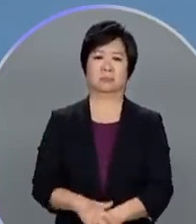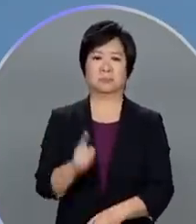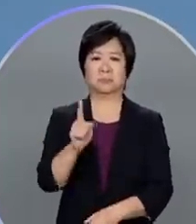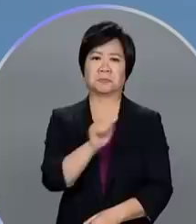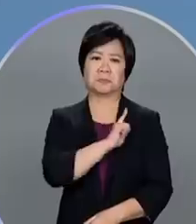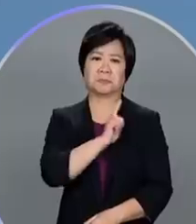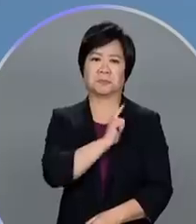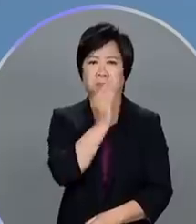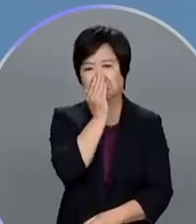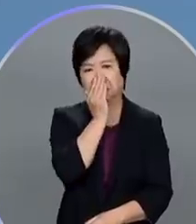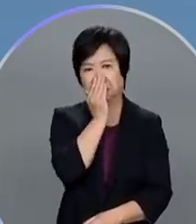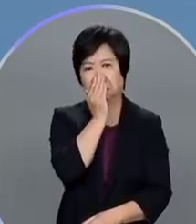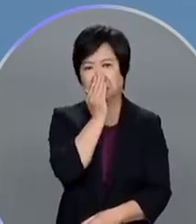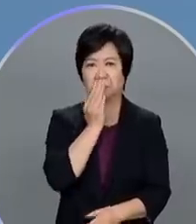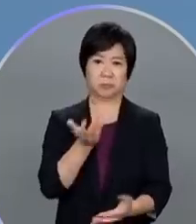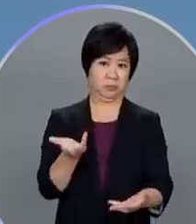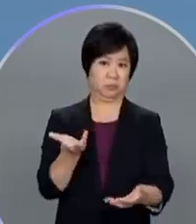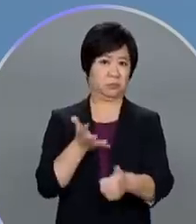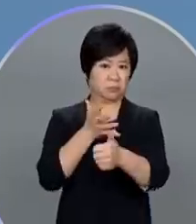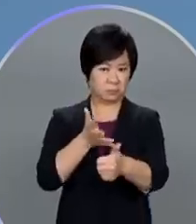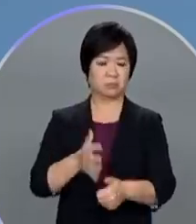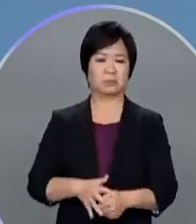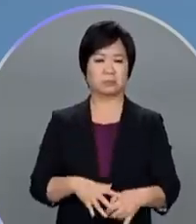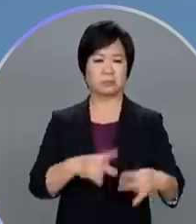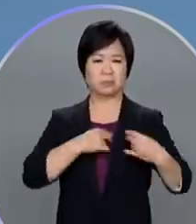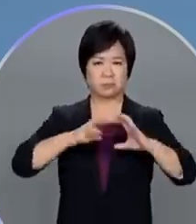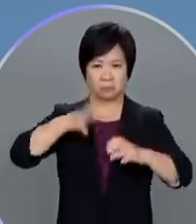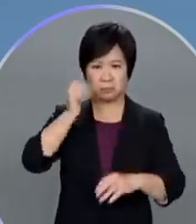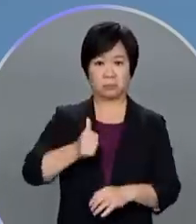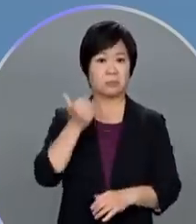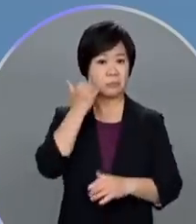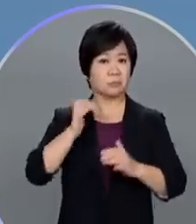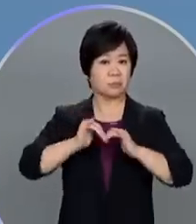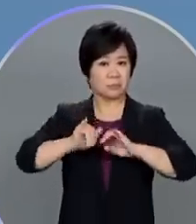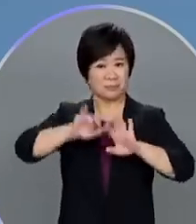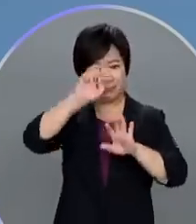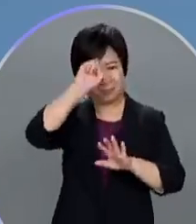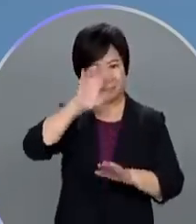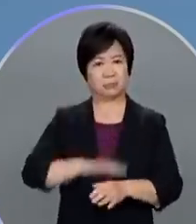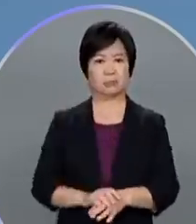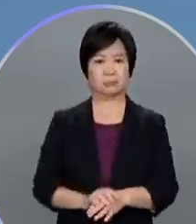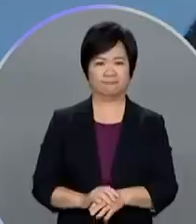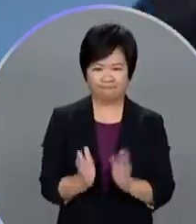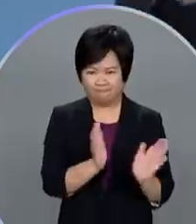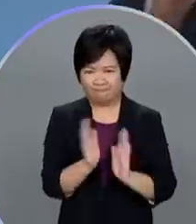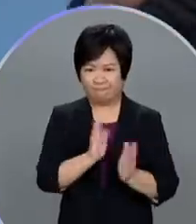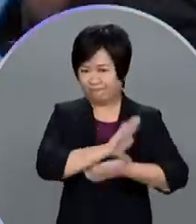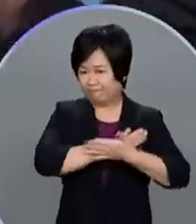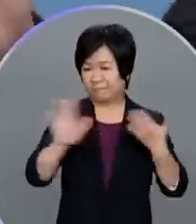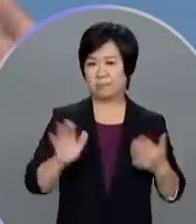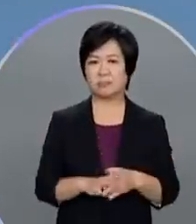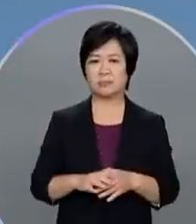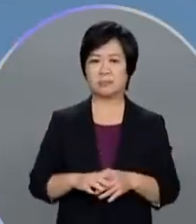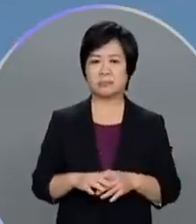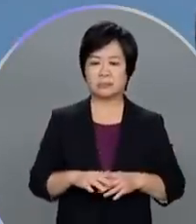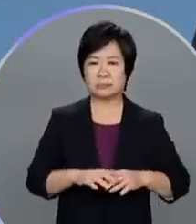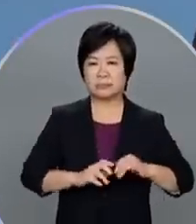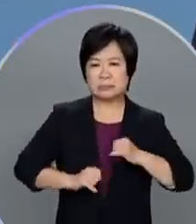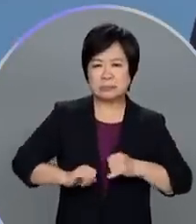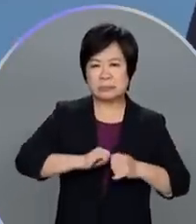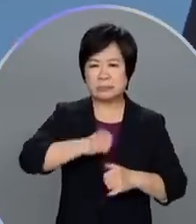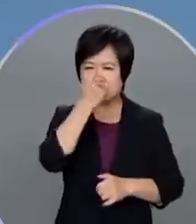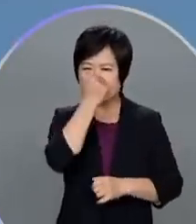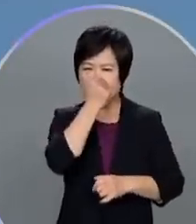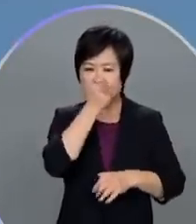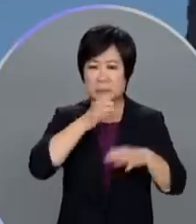讲。亲爱的蔡总统，如果民进党能够清党，把党内这些癌细胞清除，台湾人